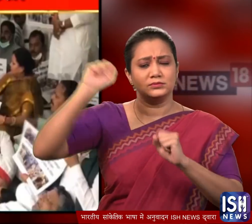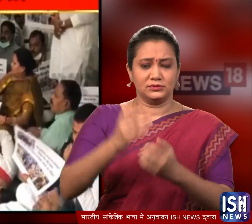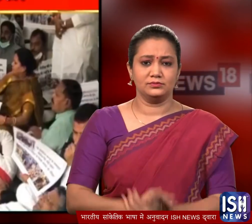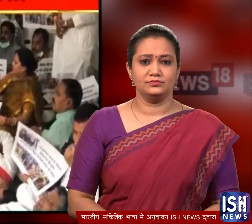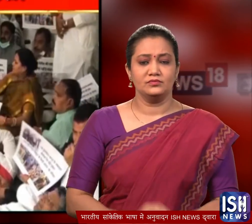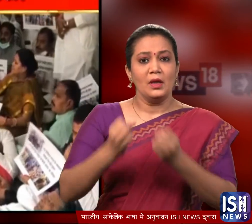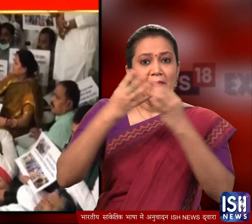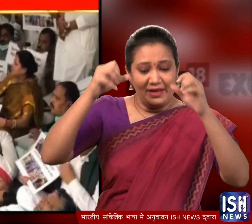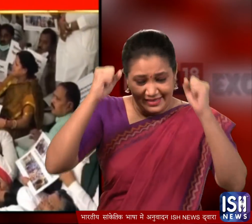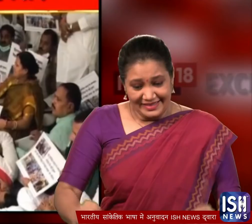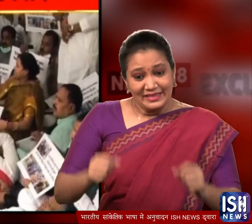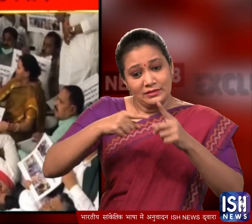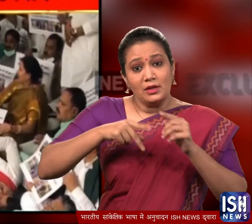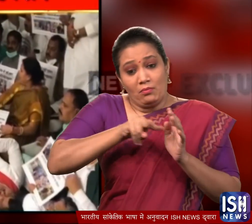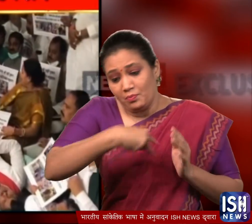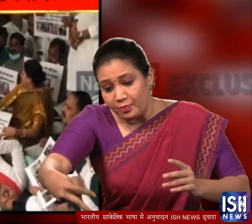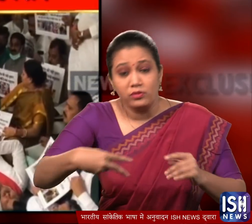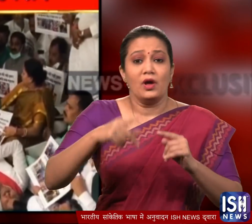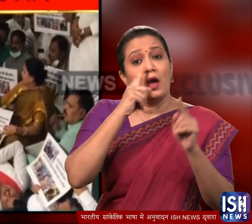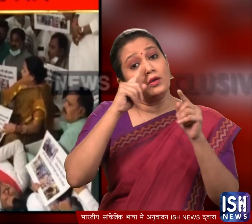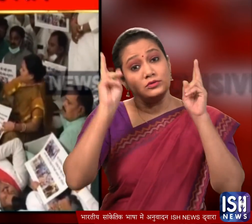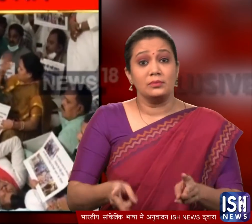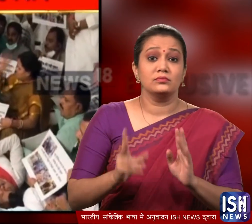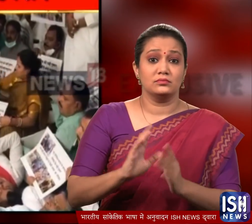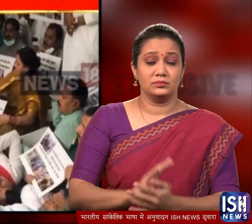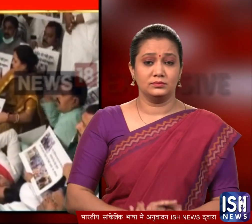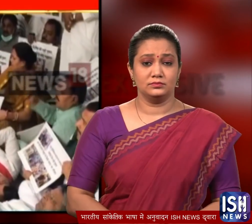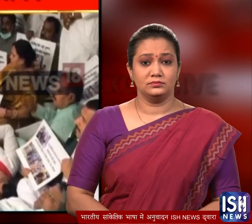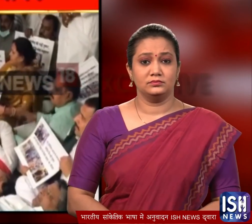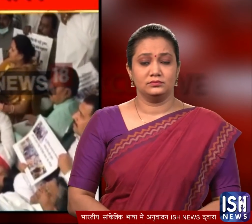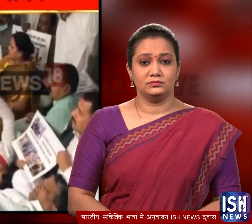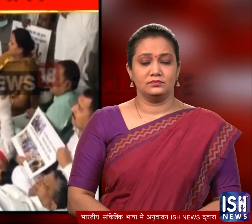गए। कई विधायक तो फर्श पर तख्तियां लेकर लेट ही गए। महिलाएं भी वहीं डटी रहीं।